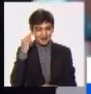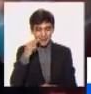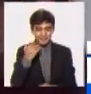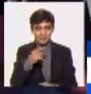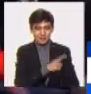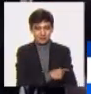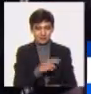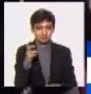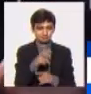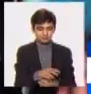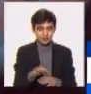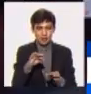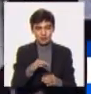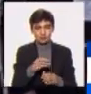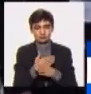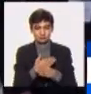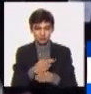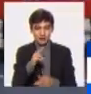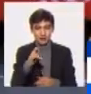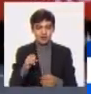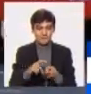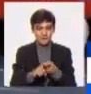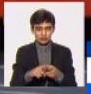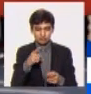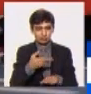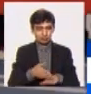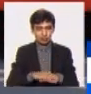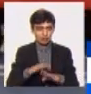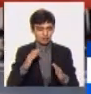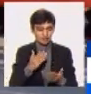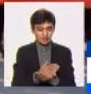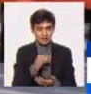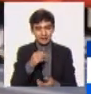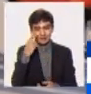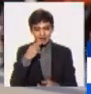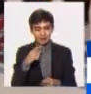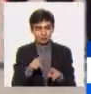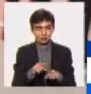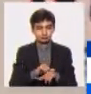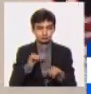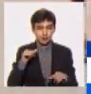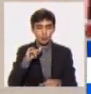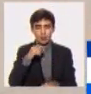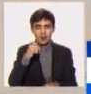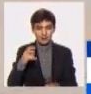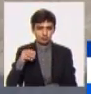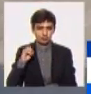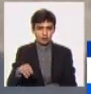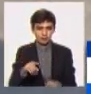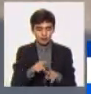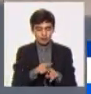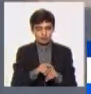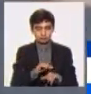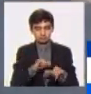в Рим для помощи борьбы с коронавирусом. Там сейчас самая тяжелая ситуация. В среду Италия побила рекорд китайского Уханя по количеству